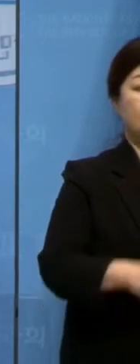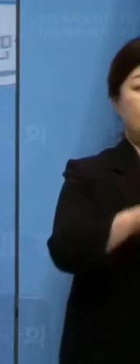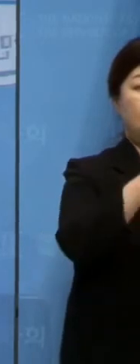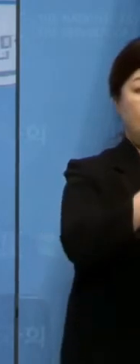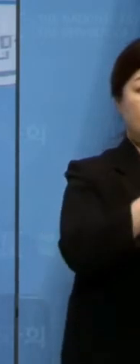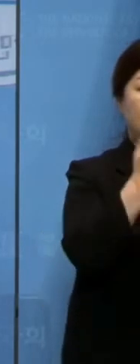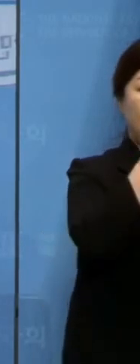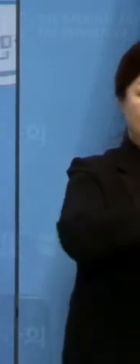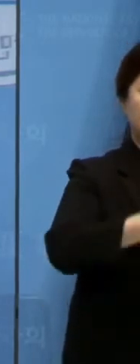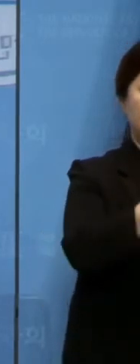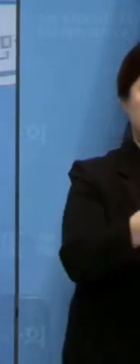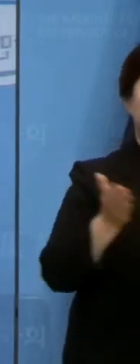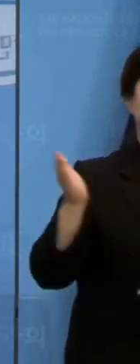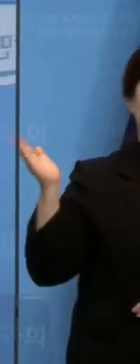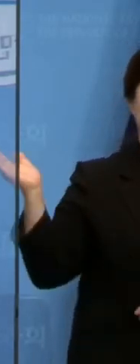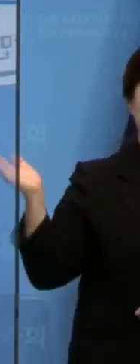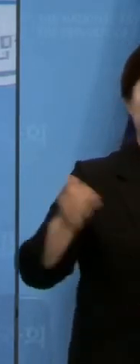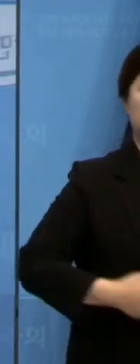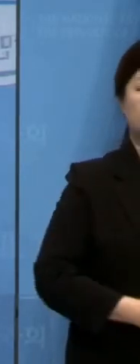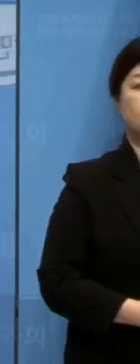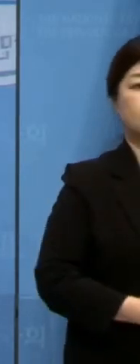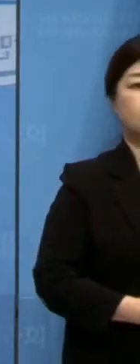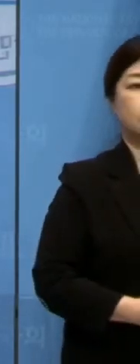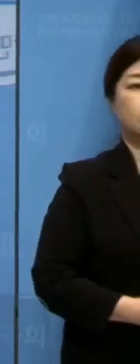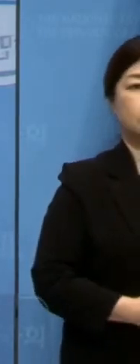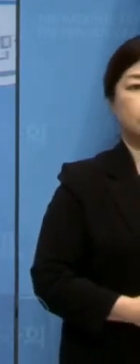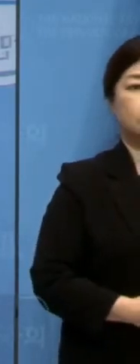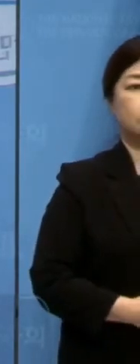관련 공문입니다. 네.